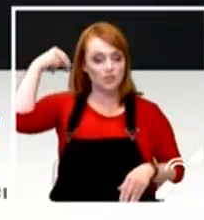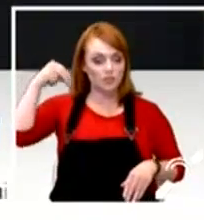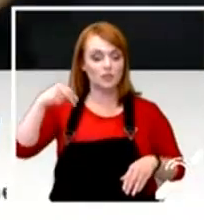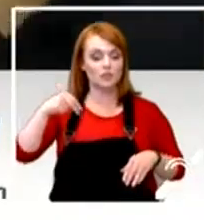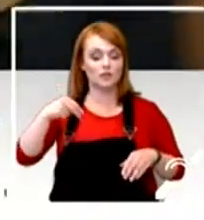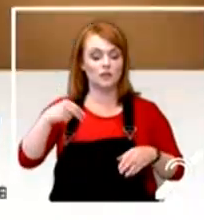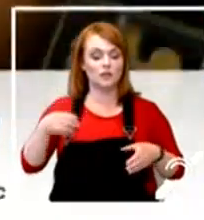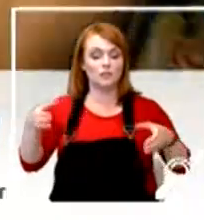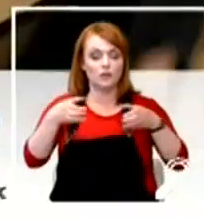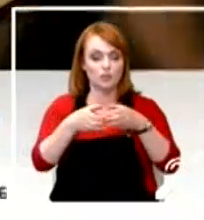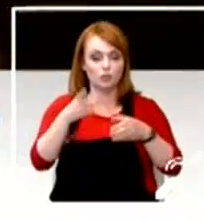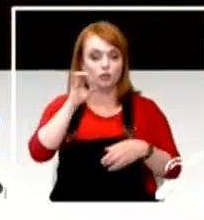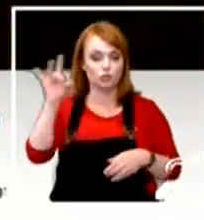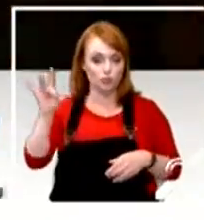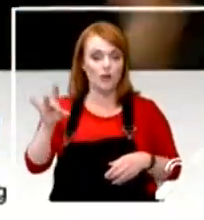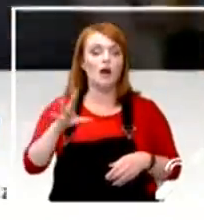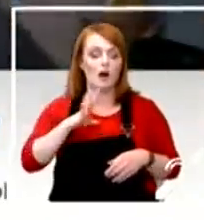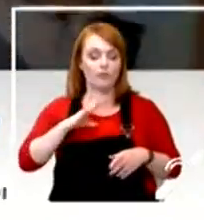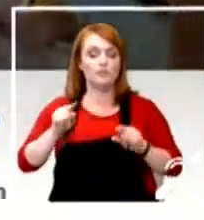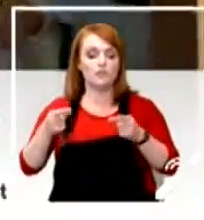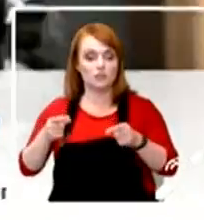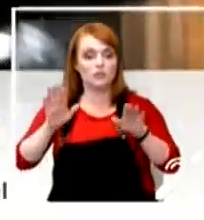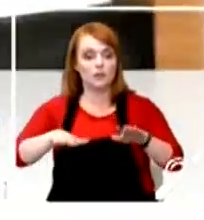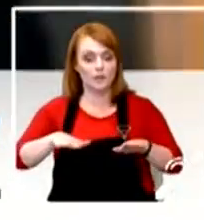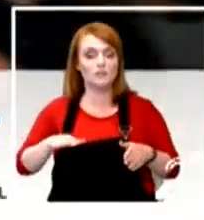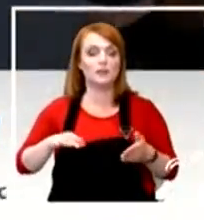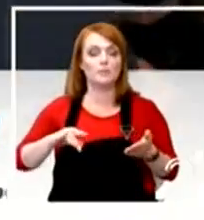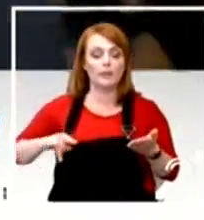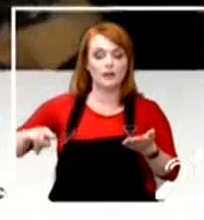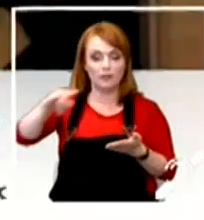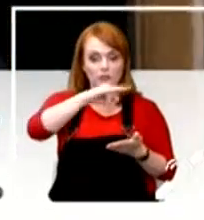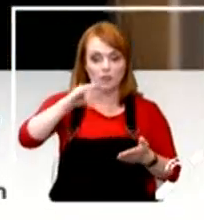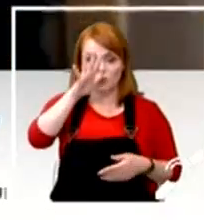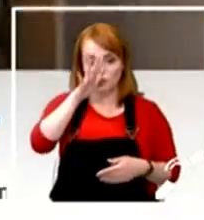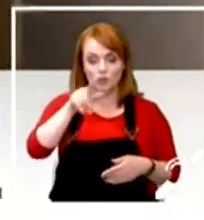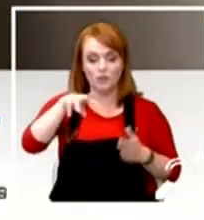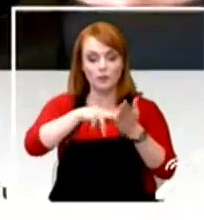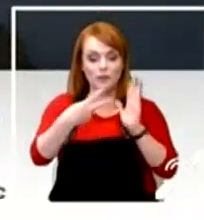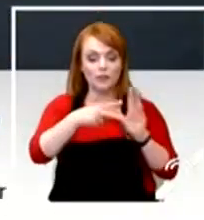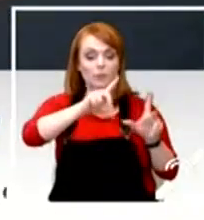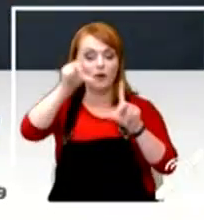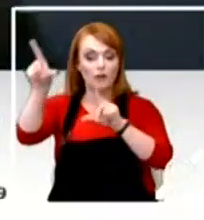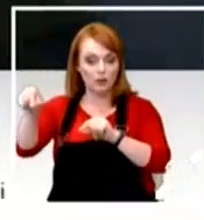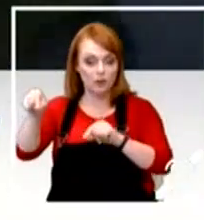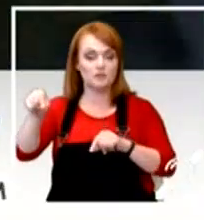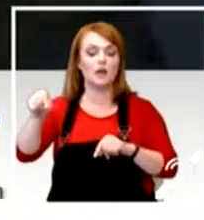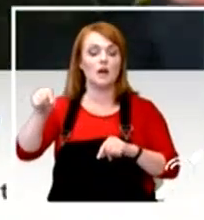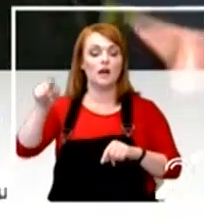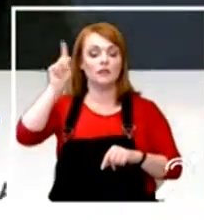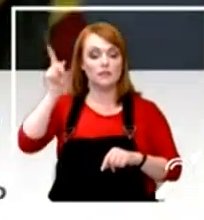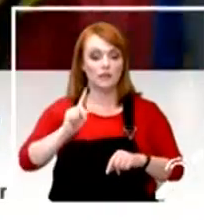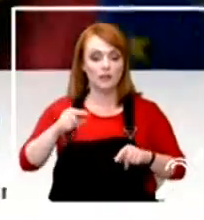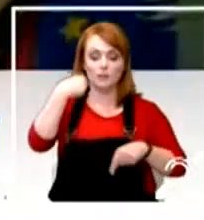Politic Șor a fost reținut la aeroportul internațional Chișinău în rută spre Tel Aviv, Israel, prin Istanbul,